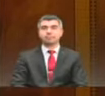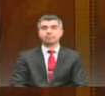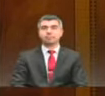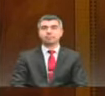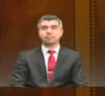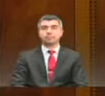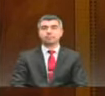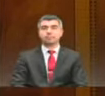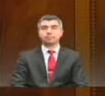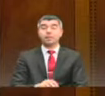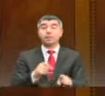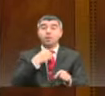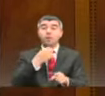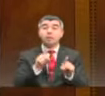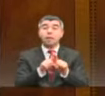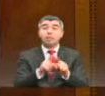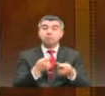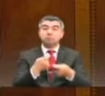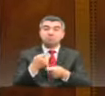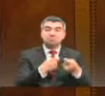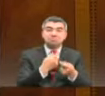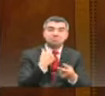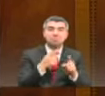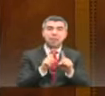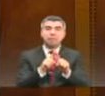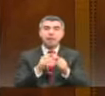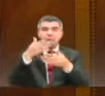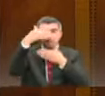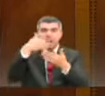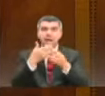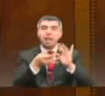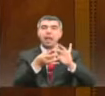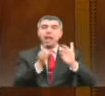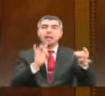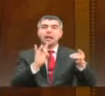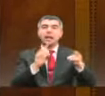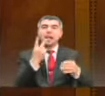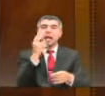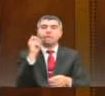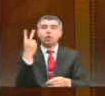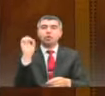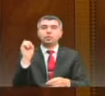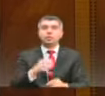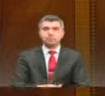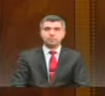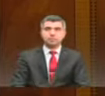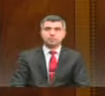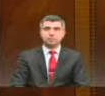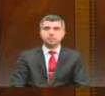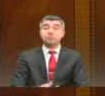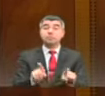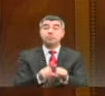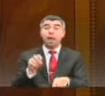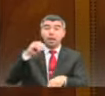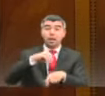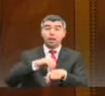الاستمرار في تفعيل استراتيجية المغرب الرقمي 2020، تنزيل